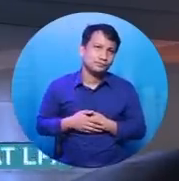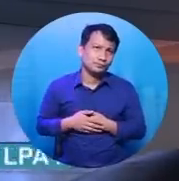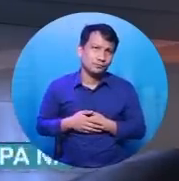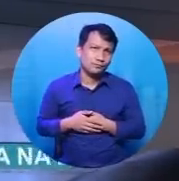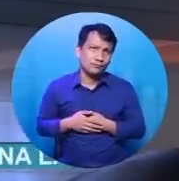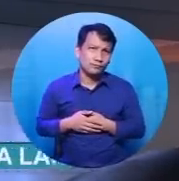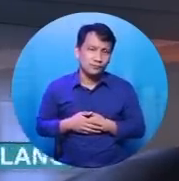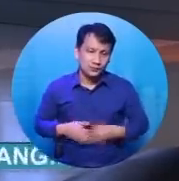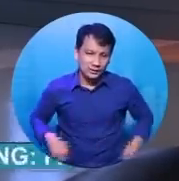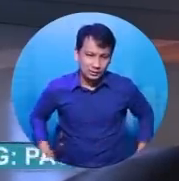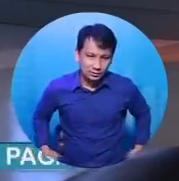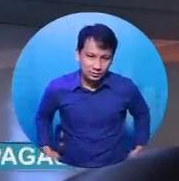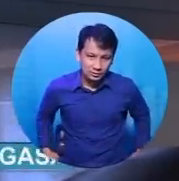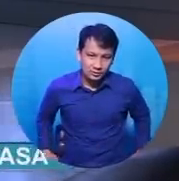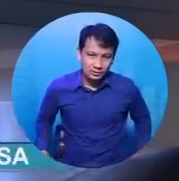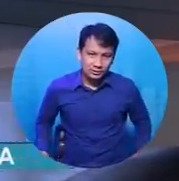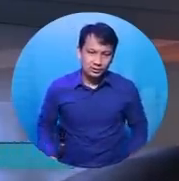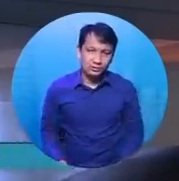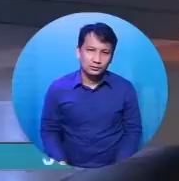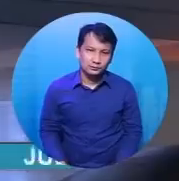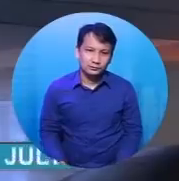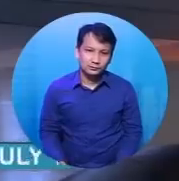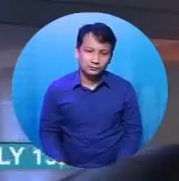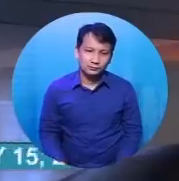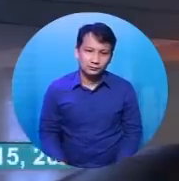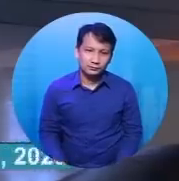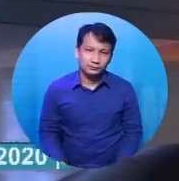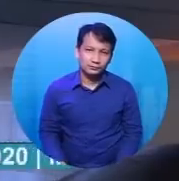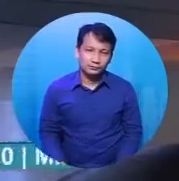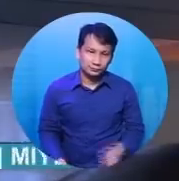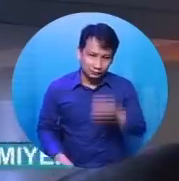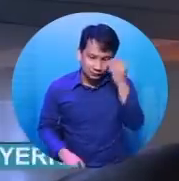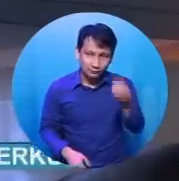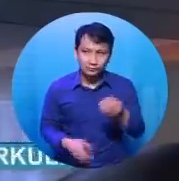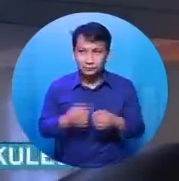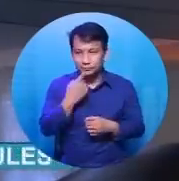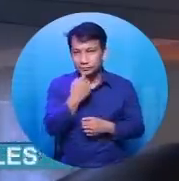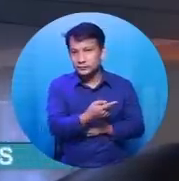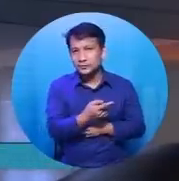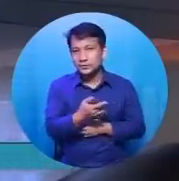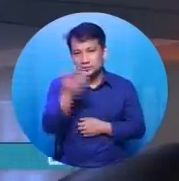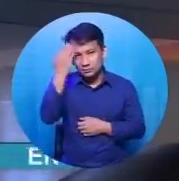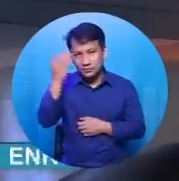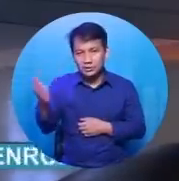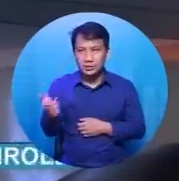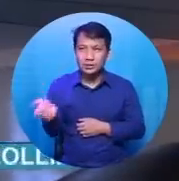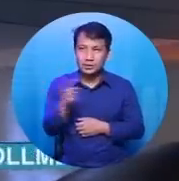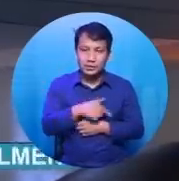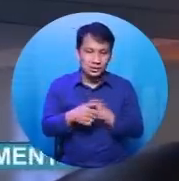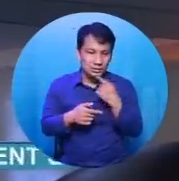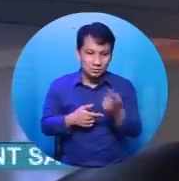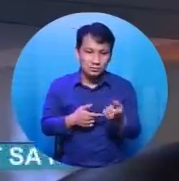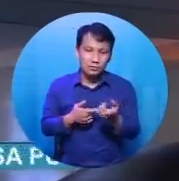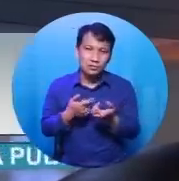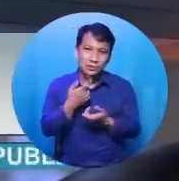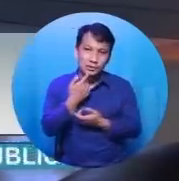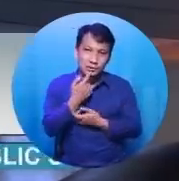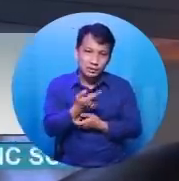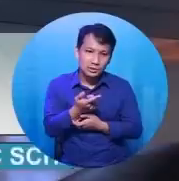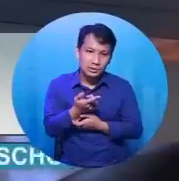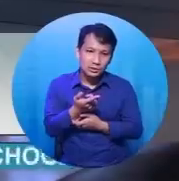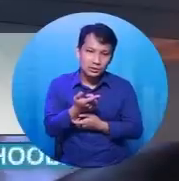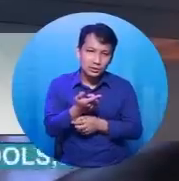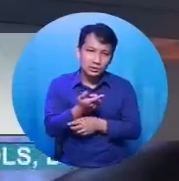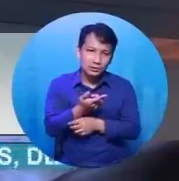Idol Rati, magandang tanghali po. Personal na nabasa ko po yung inyong liham. Yung po inyong